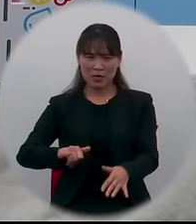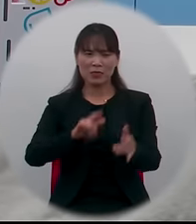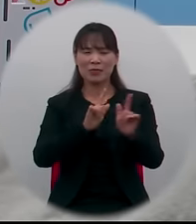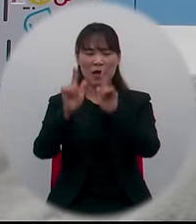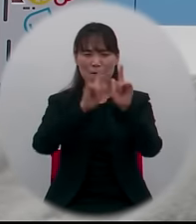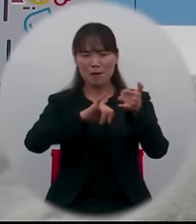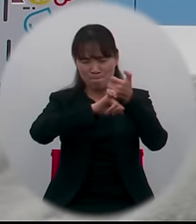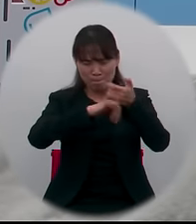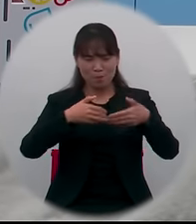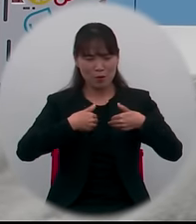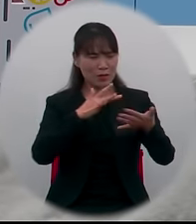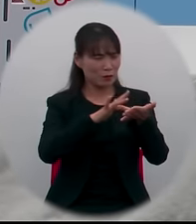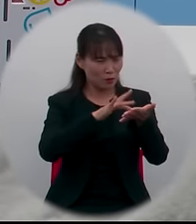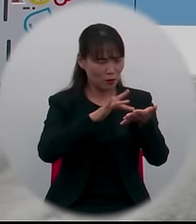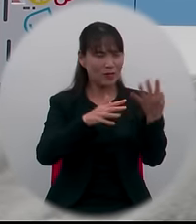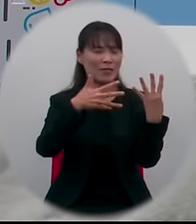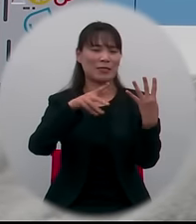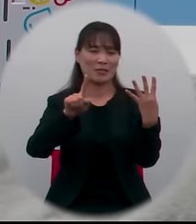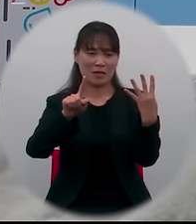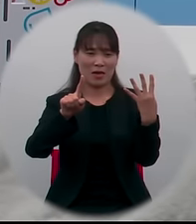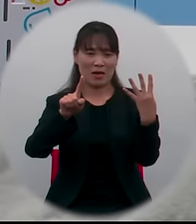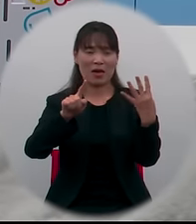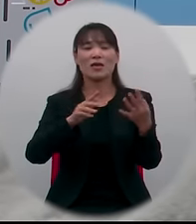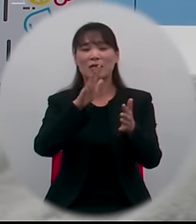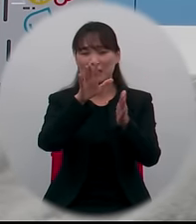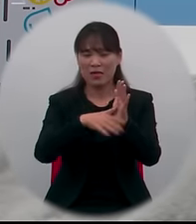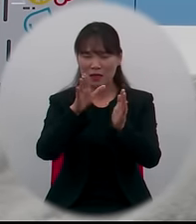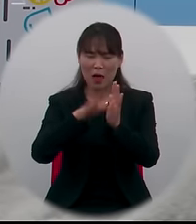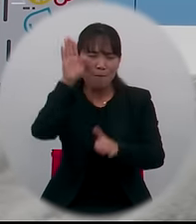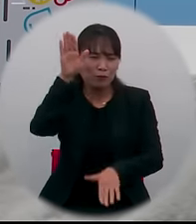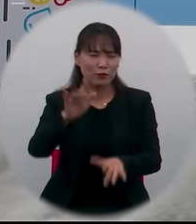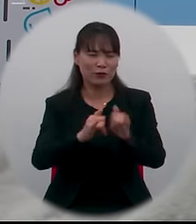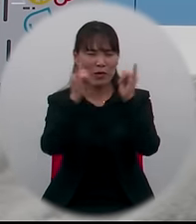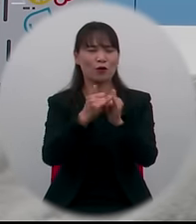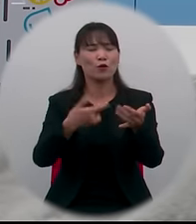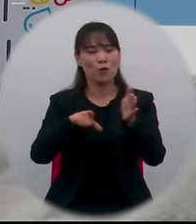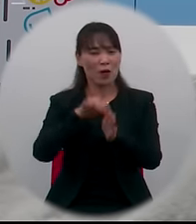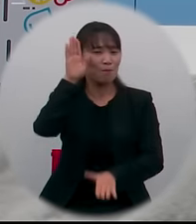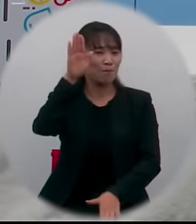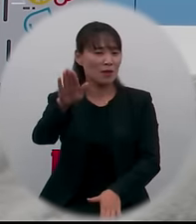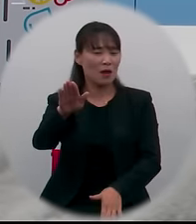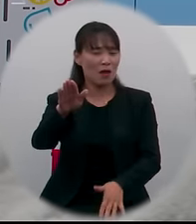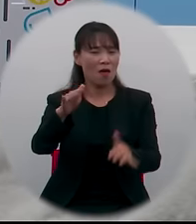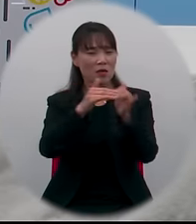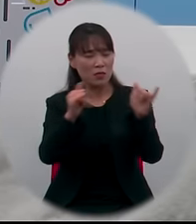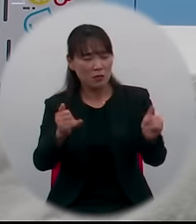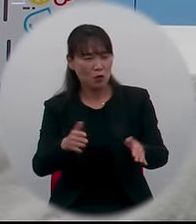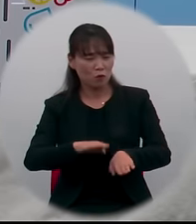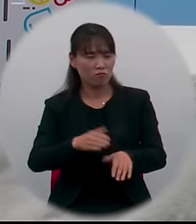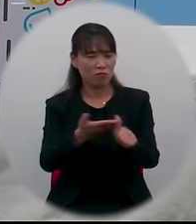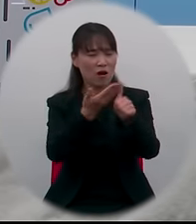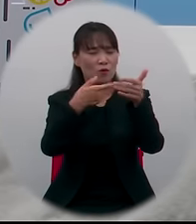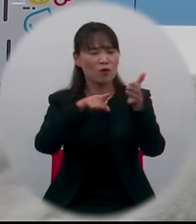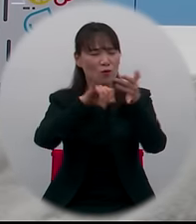드릴게요 자녀들 삶의 필수 도구가 되고 있는 스마트폰 이제 4차 산업 혁명 시대 미래 사회를 살아가기 위해 미래